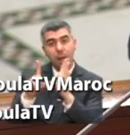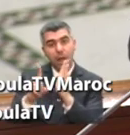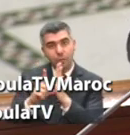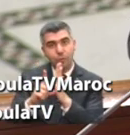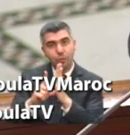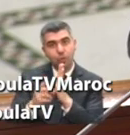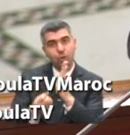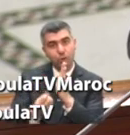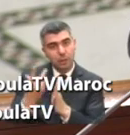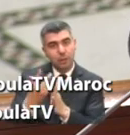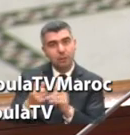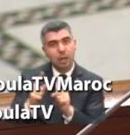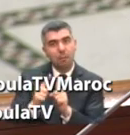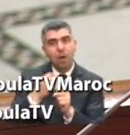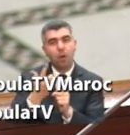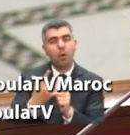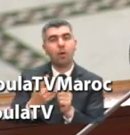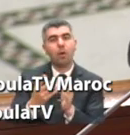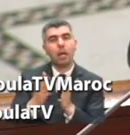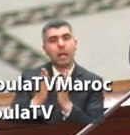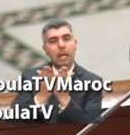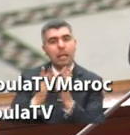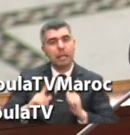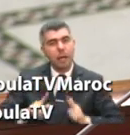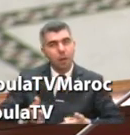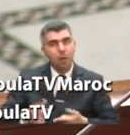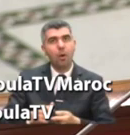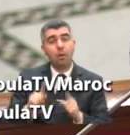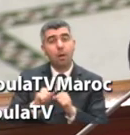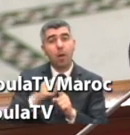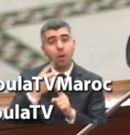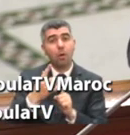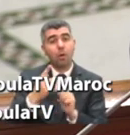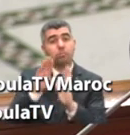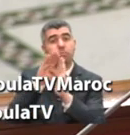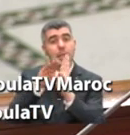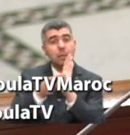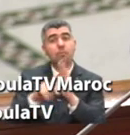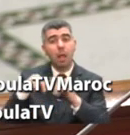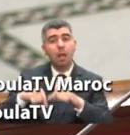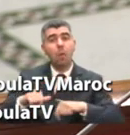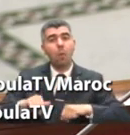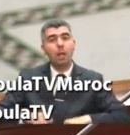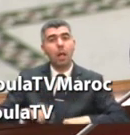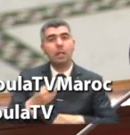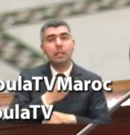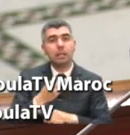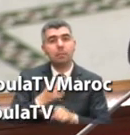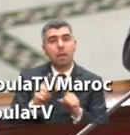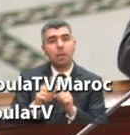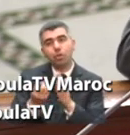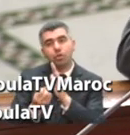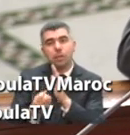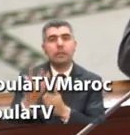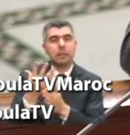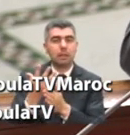للتربيه والتكوين هو الارساء ديال واحد اللجنه اللي غادي يكون الدور ديالها هو تجديد ديال هذه البرامج.